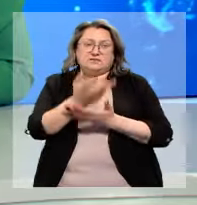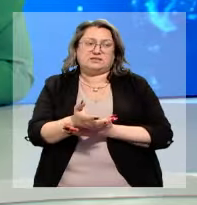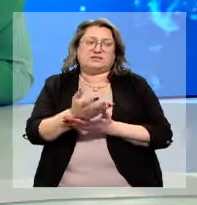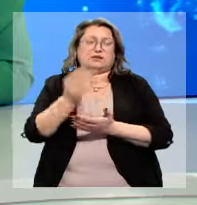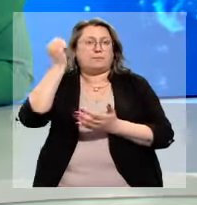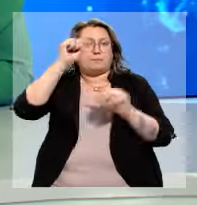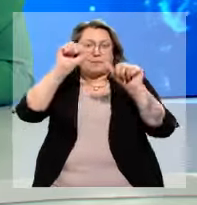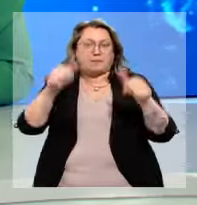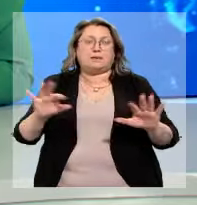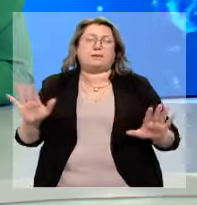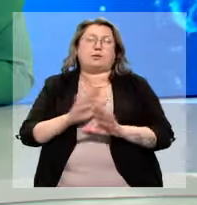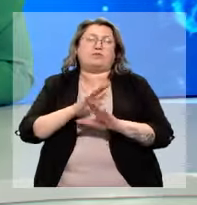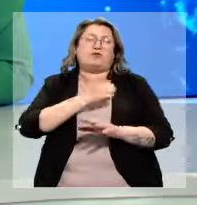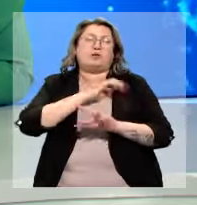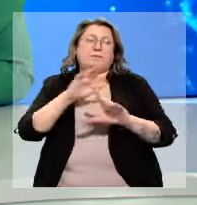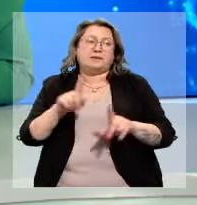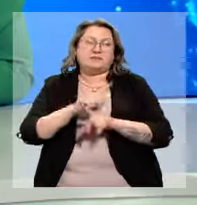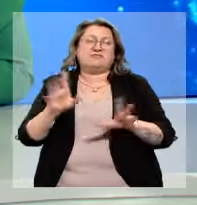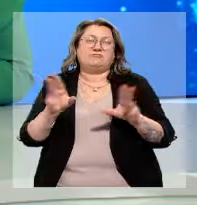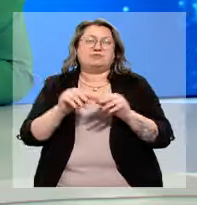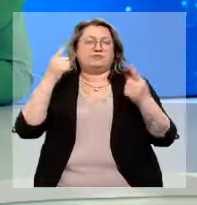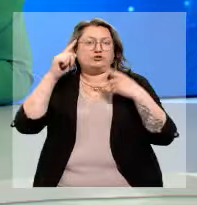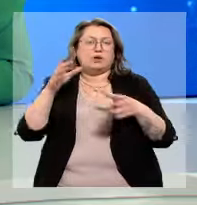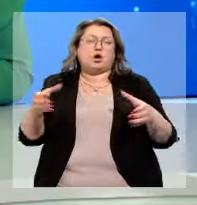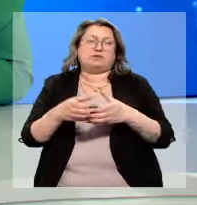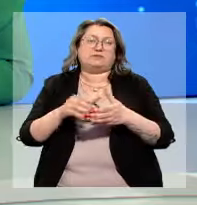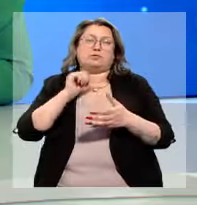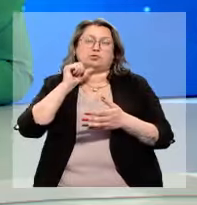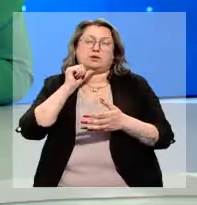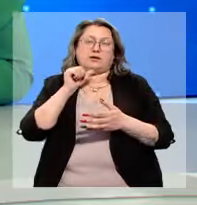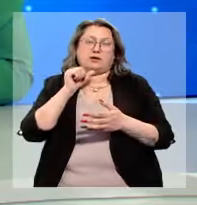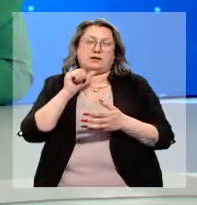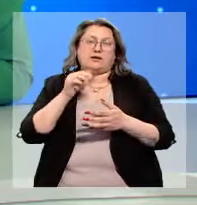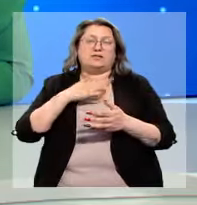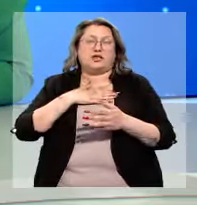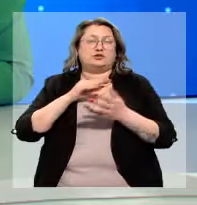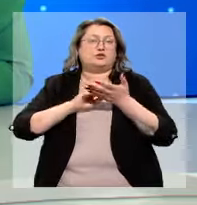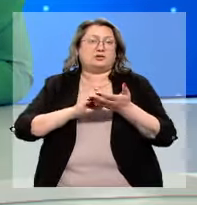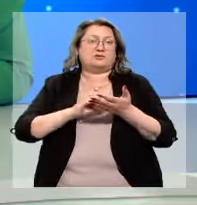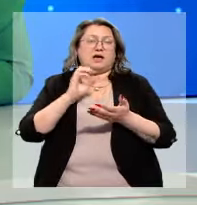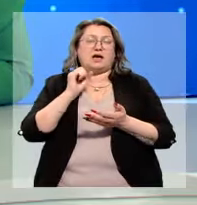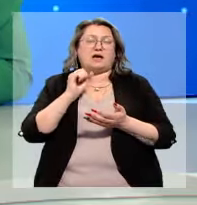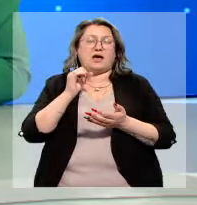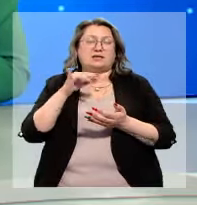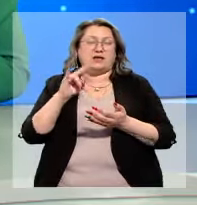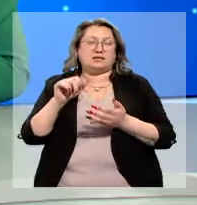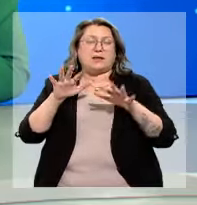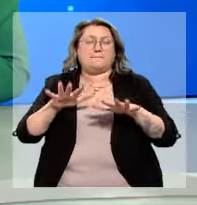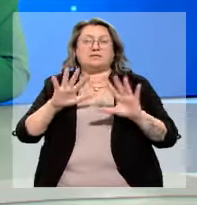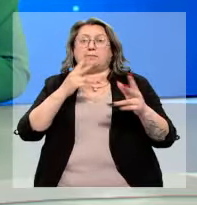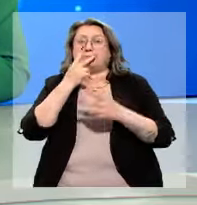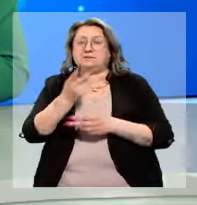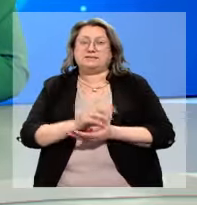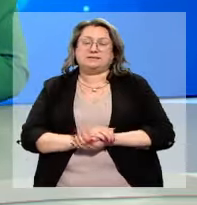к мемориалу и поют военные песни вместе с творческими коллективами Кустаная. Наш корреспондент Айдана Папанина с места